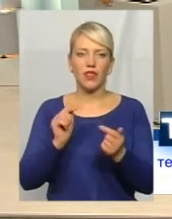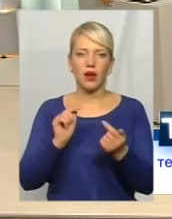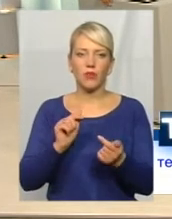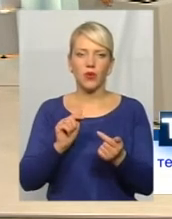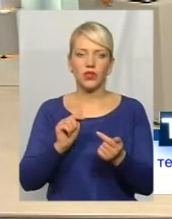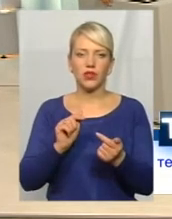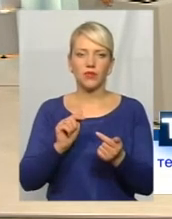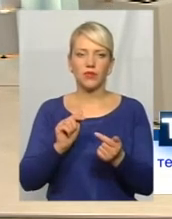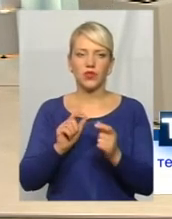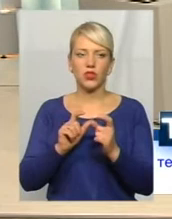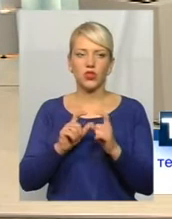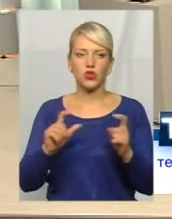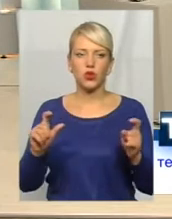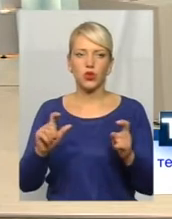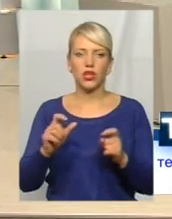школи